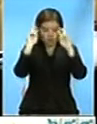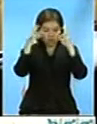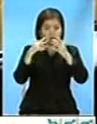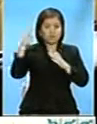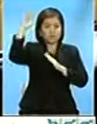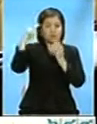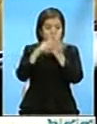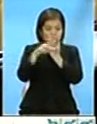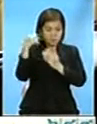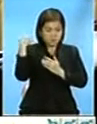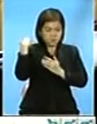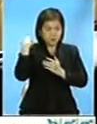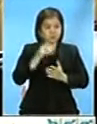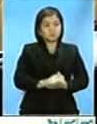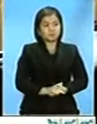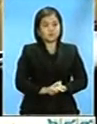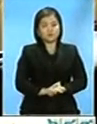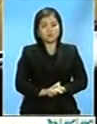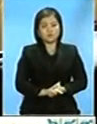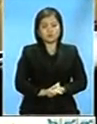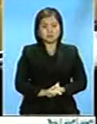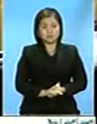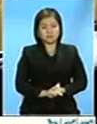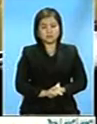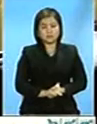ท้วงอย่างเงี้ยเชิญฮะ